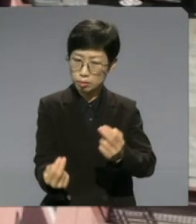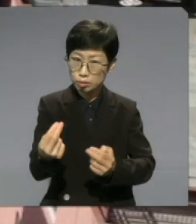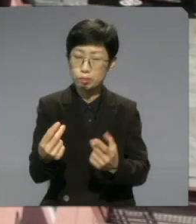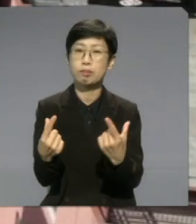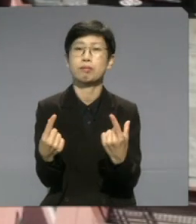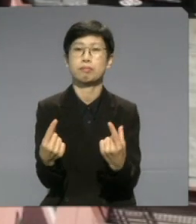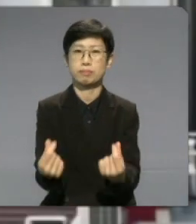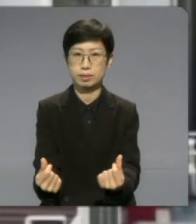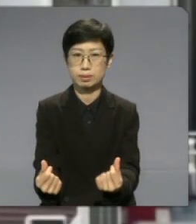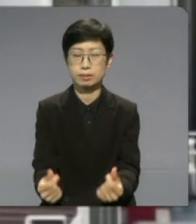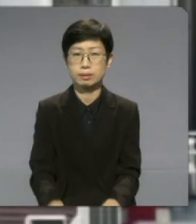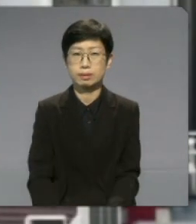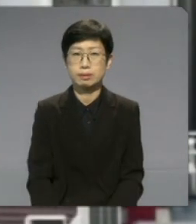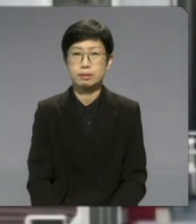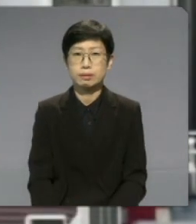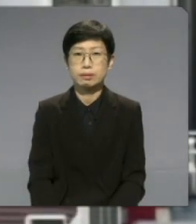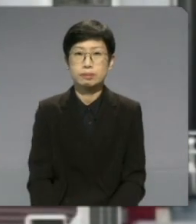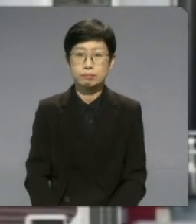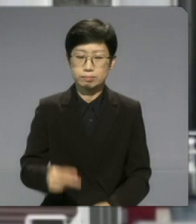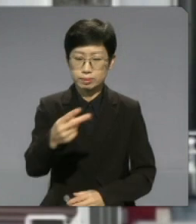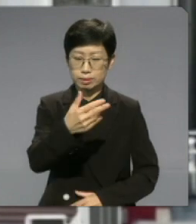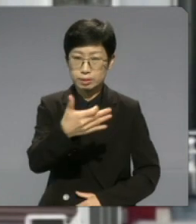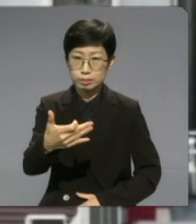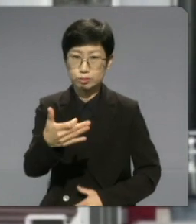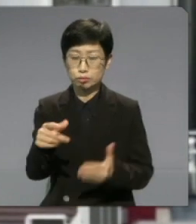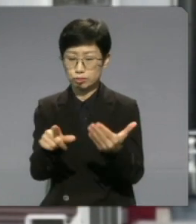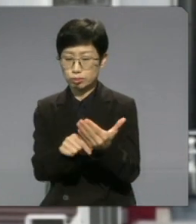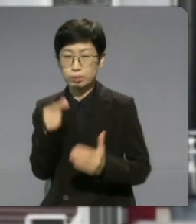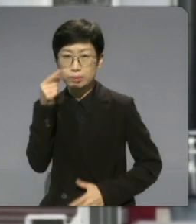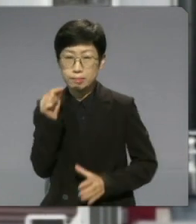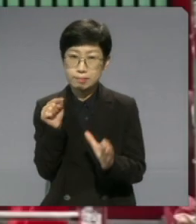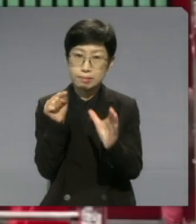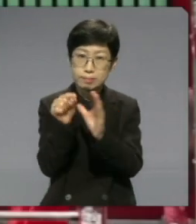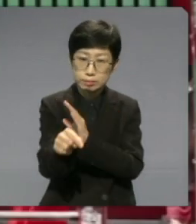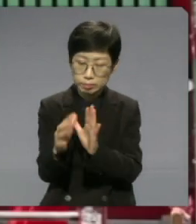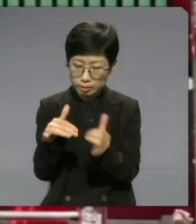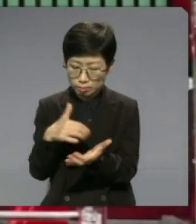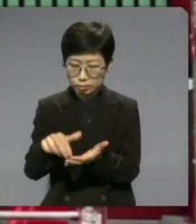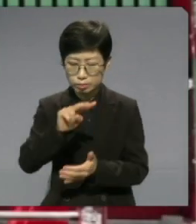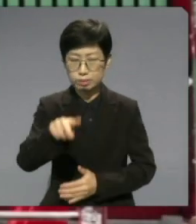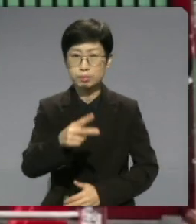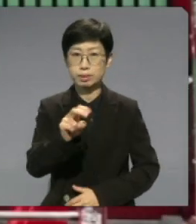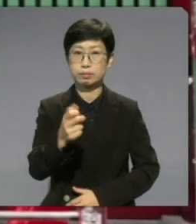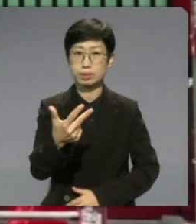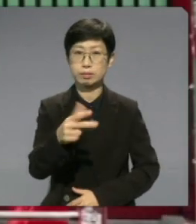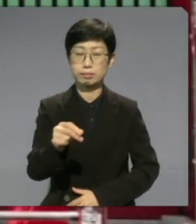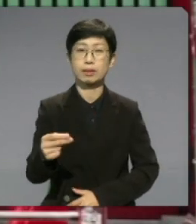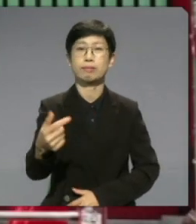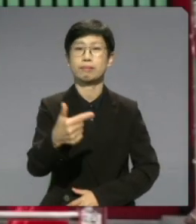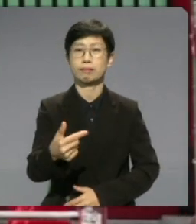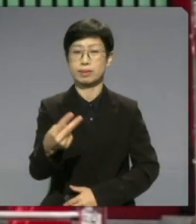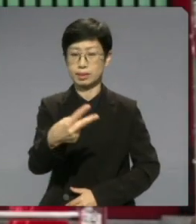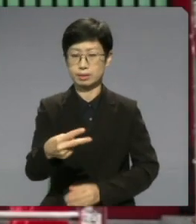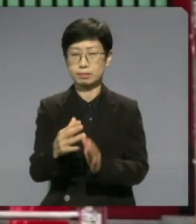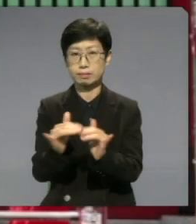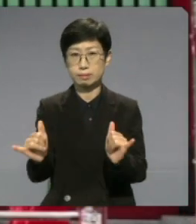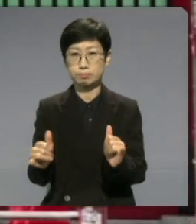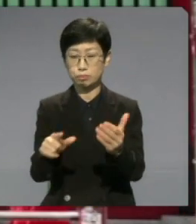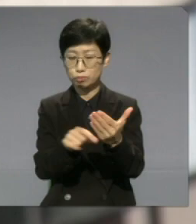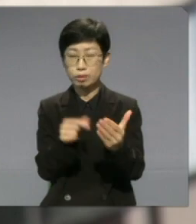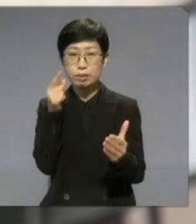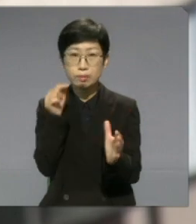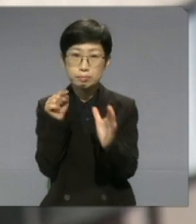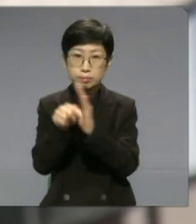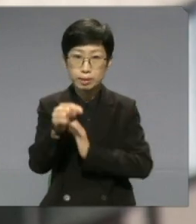거의 회복했습니다 2019년 9월 일본 방문 외국인은 227만 2,000 명이었습니다 9월 일본을